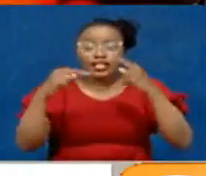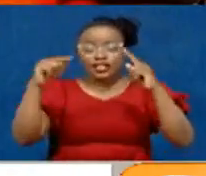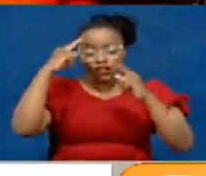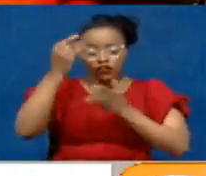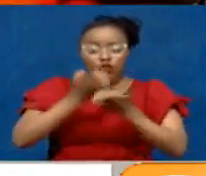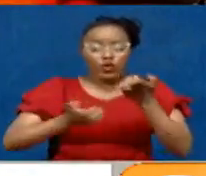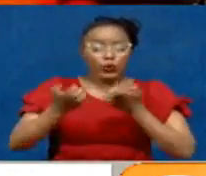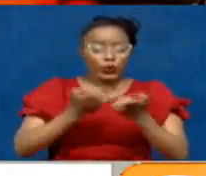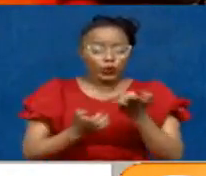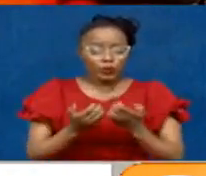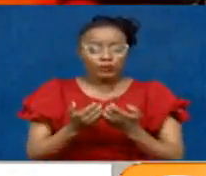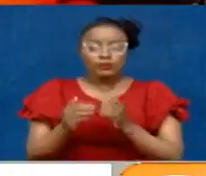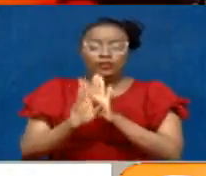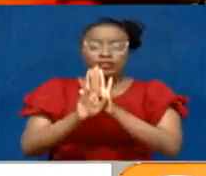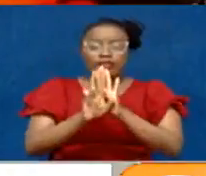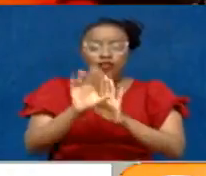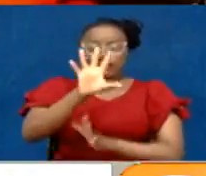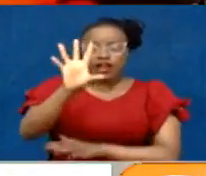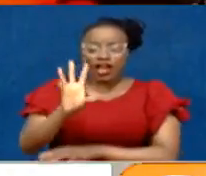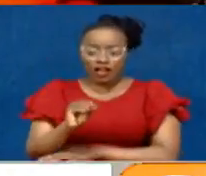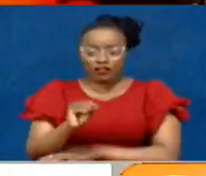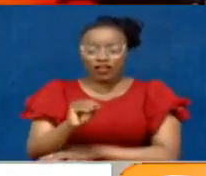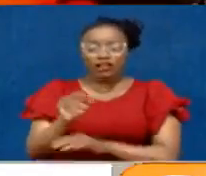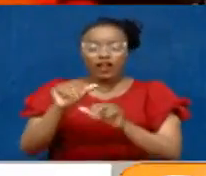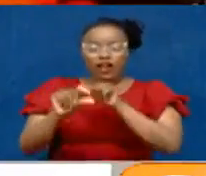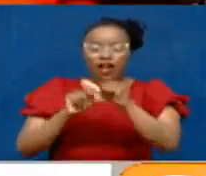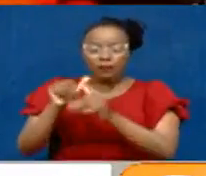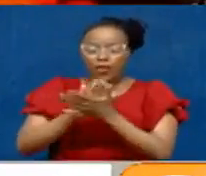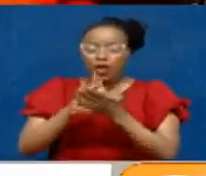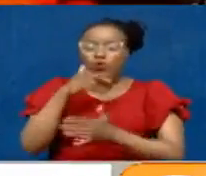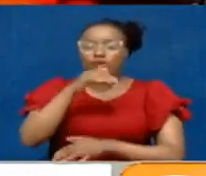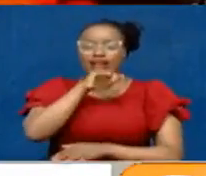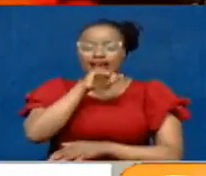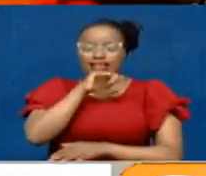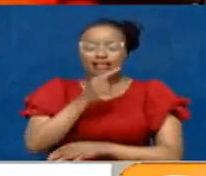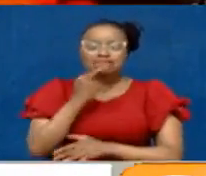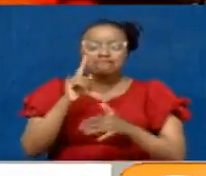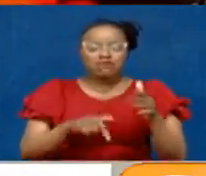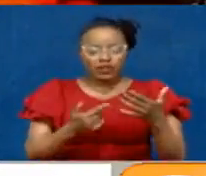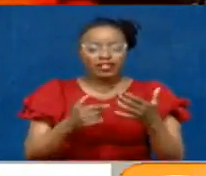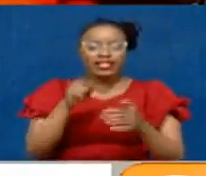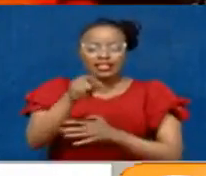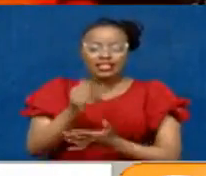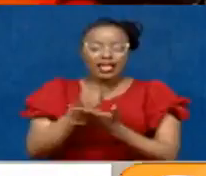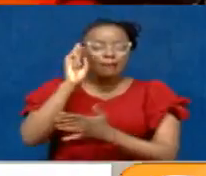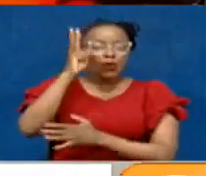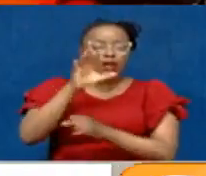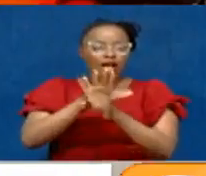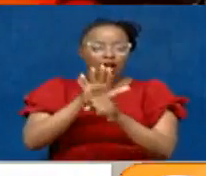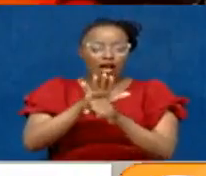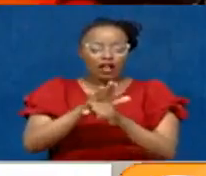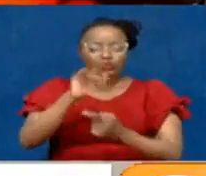ya kiuchumi. Mwakilishi wa muungano wa Umoja wa Afrika kuhusu miundo msingi Raila Odinga amesema kwamba hii itasaidia pakubwa